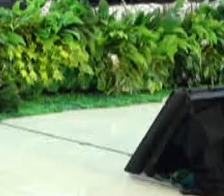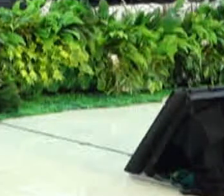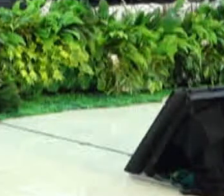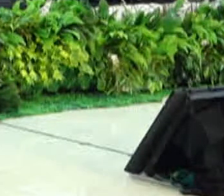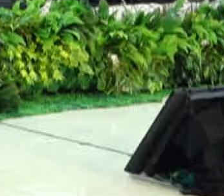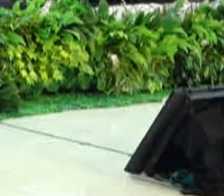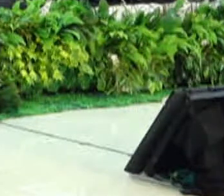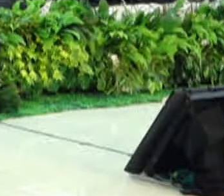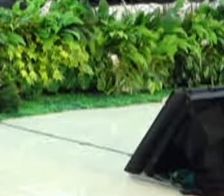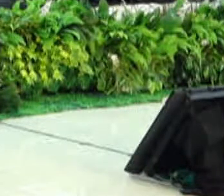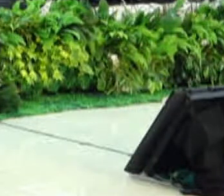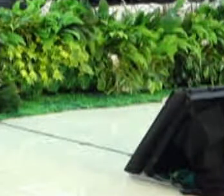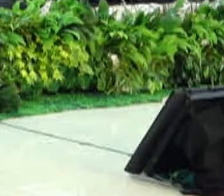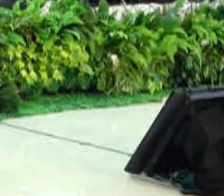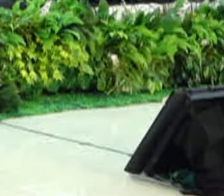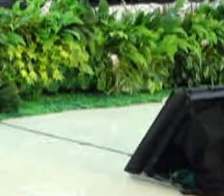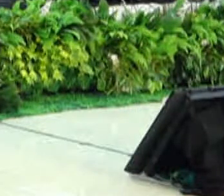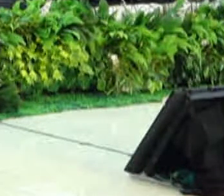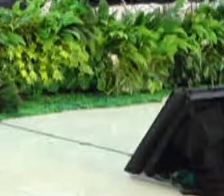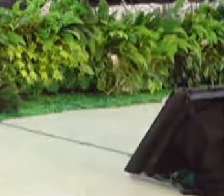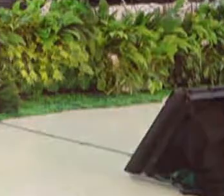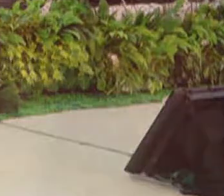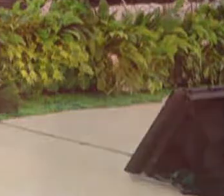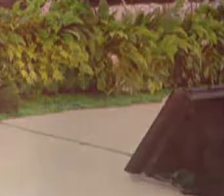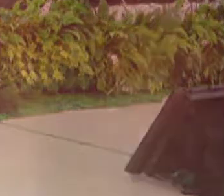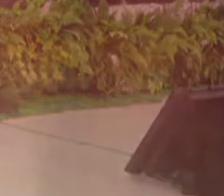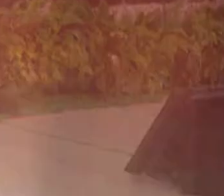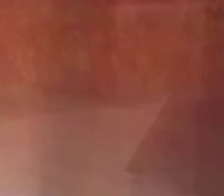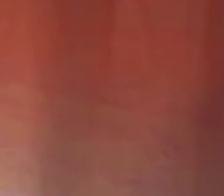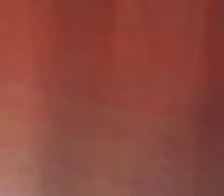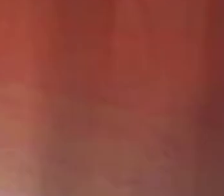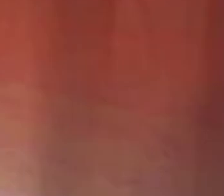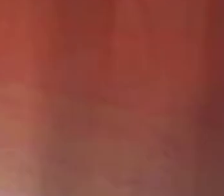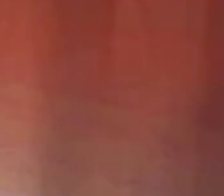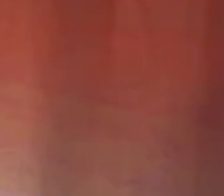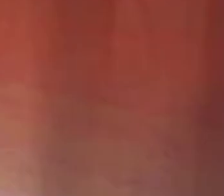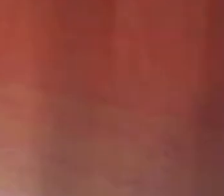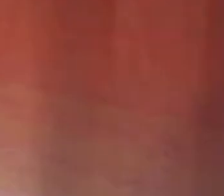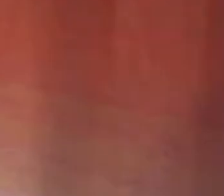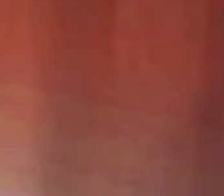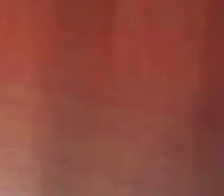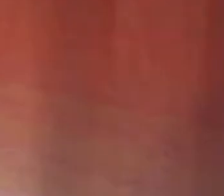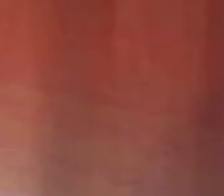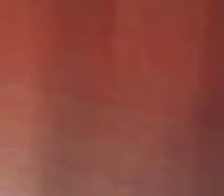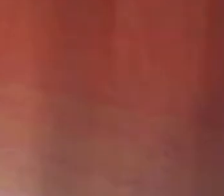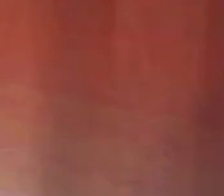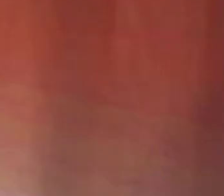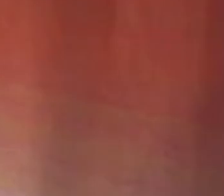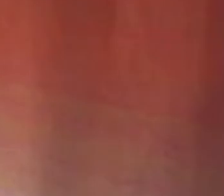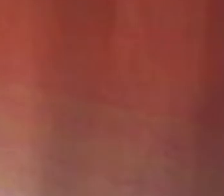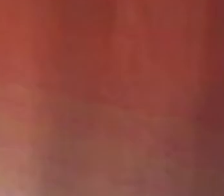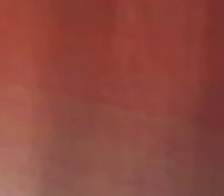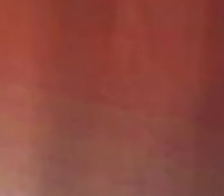yang membawa barokah, rahmat, taufik dan hidayah-Mu buat kami semua. Ya Allah yang